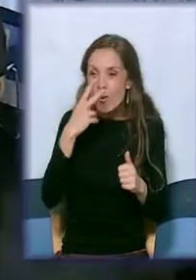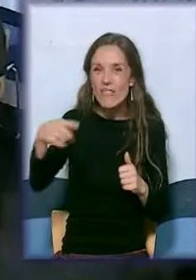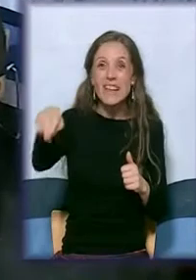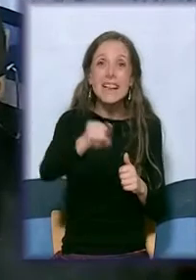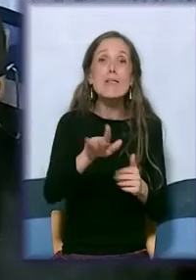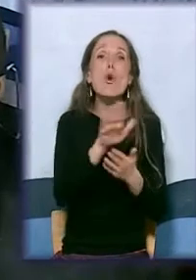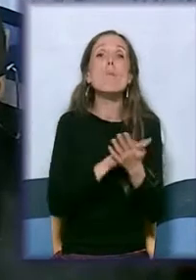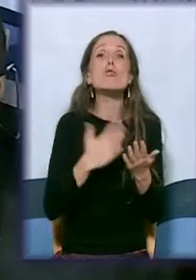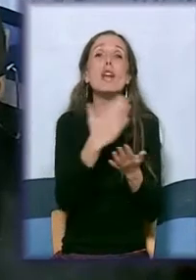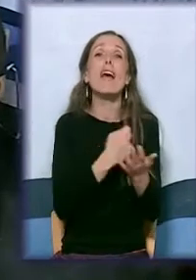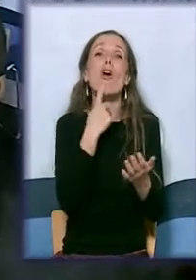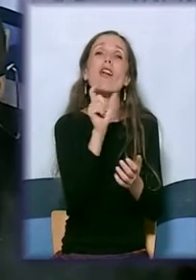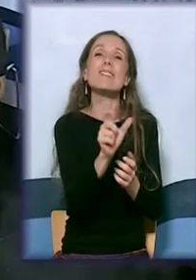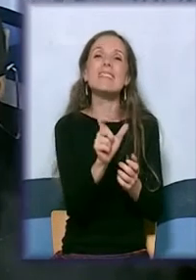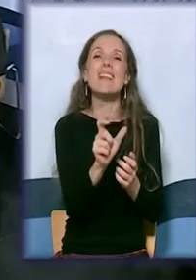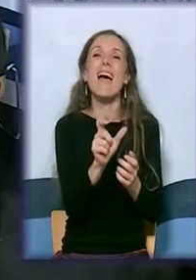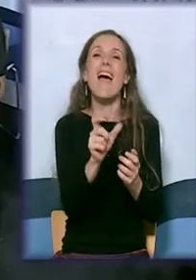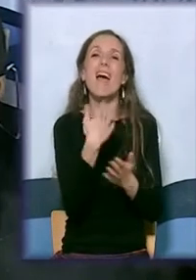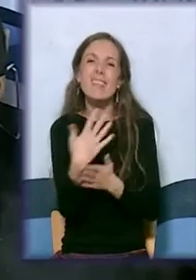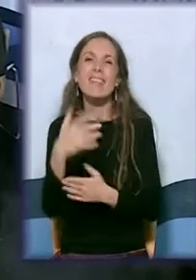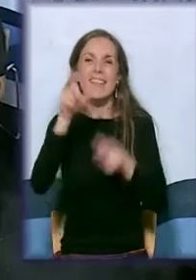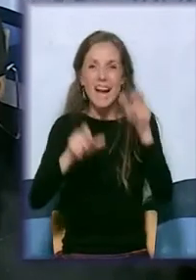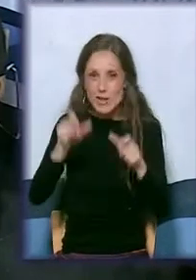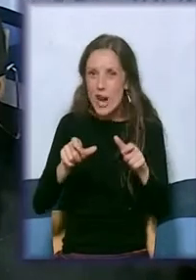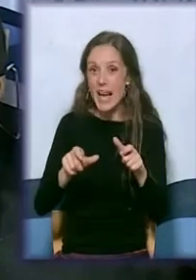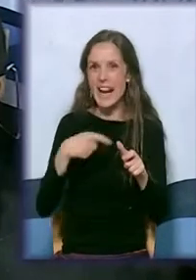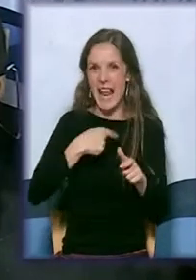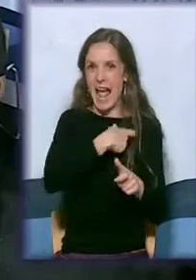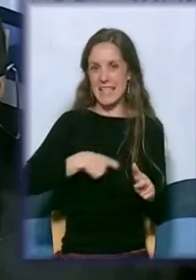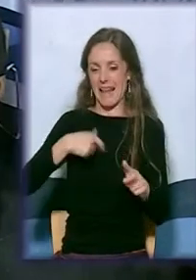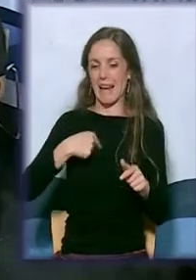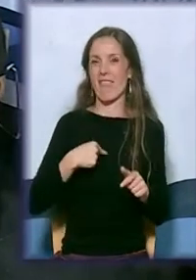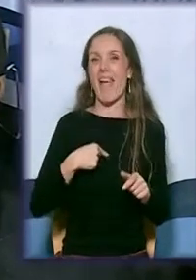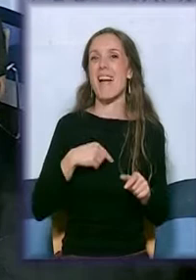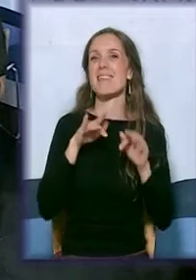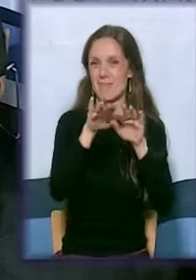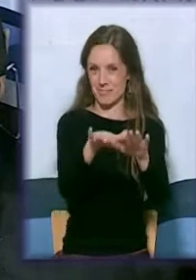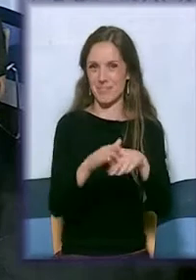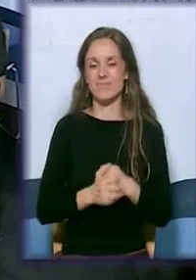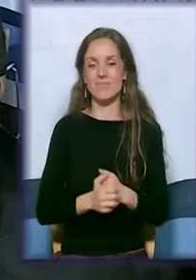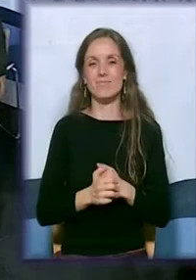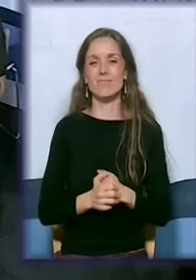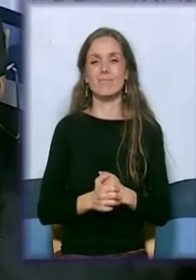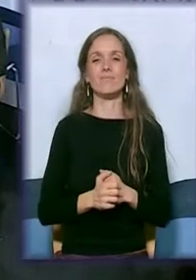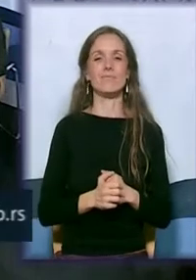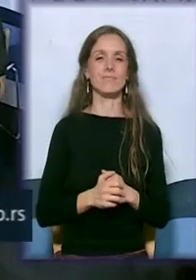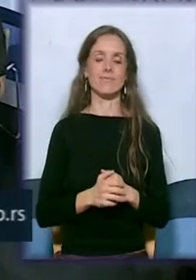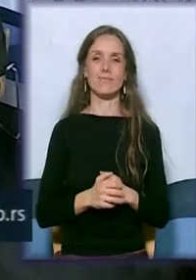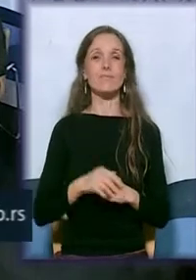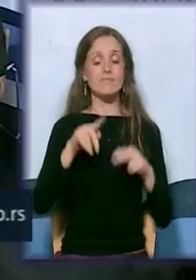kriva. Ali vidimo šta sam ja to razgovarala sa isto stvarno